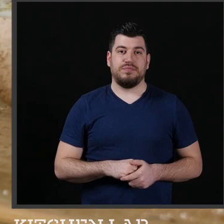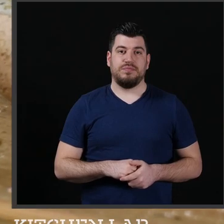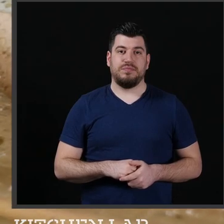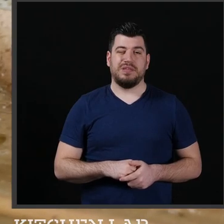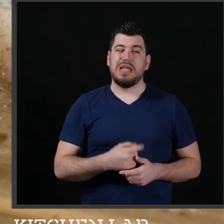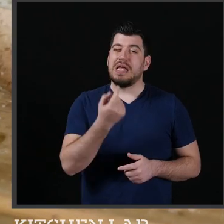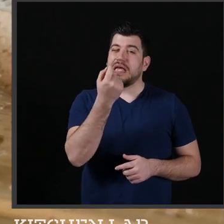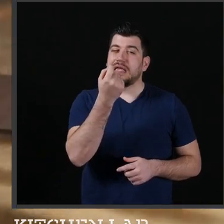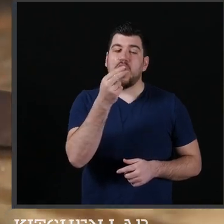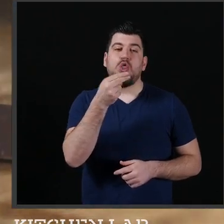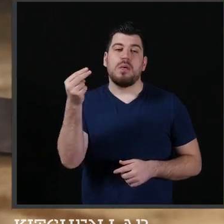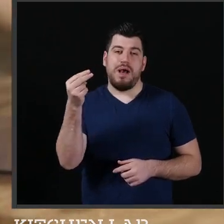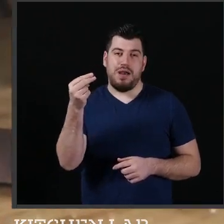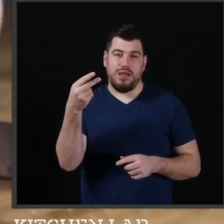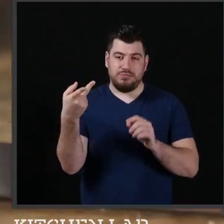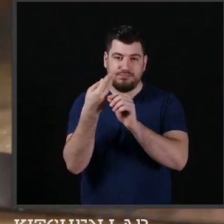Και λίγο θυμαράκι.